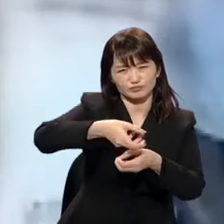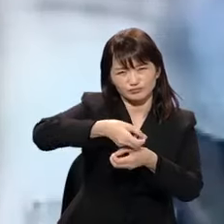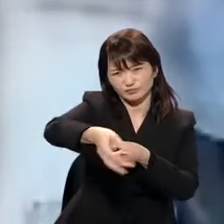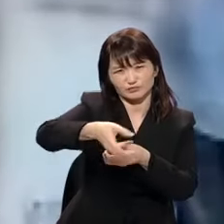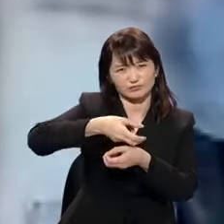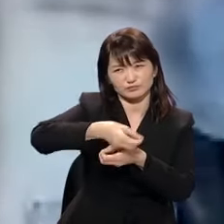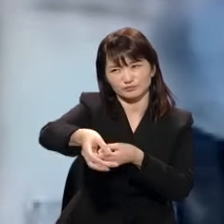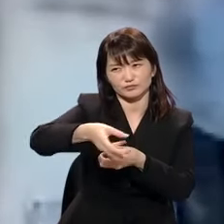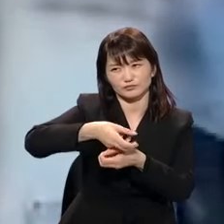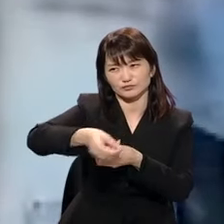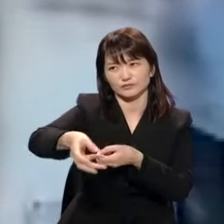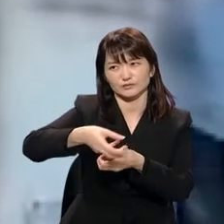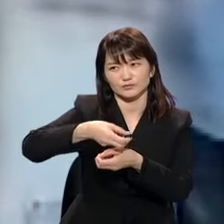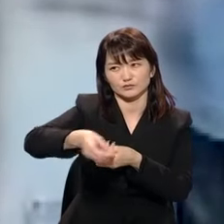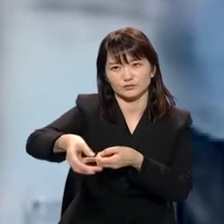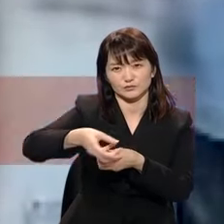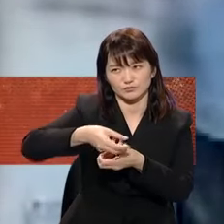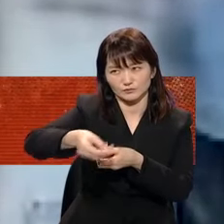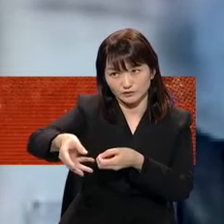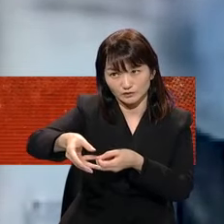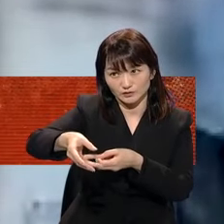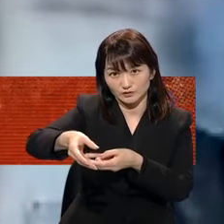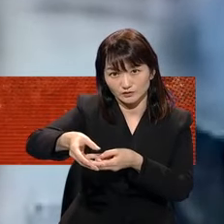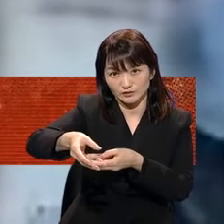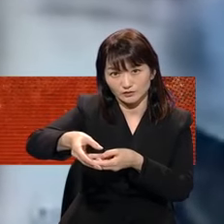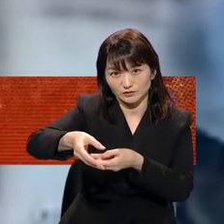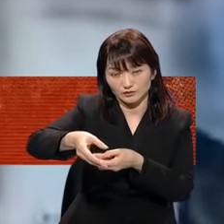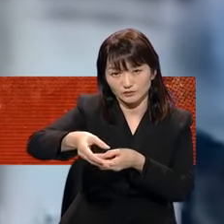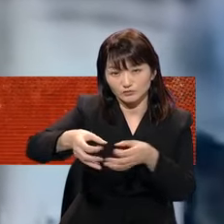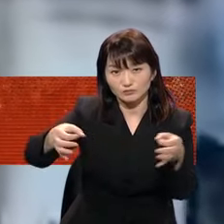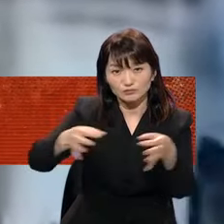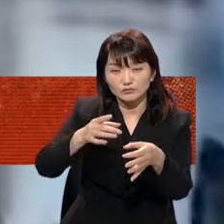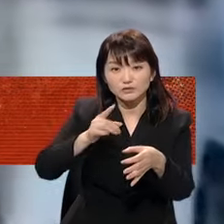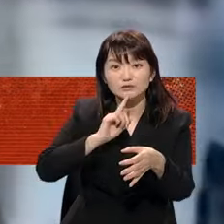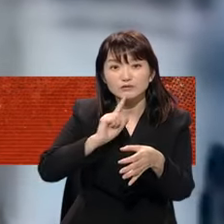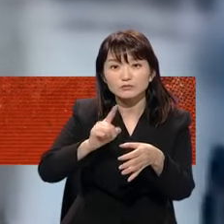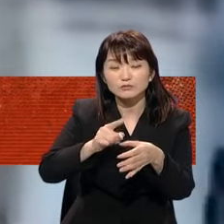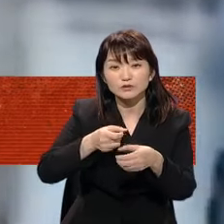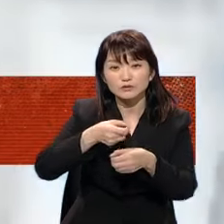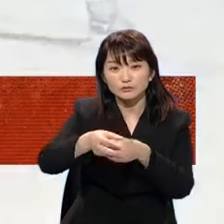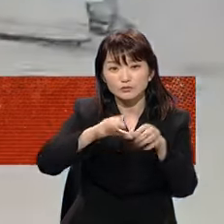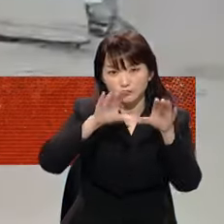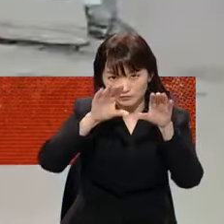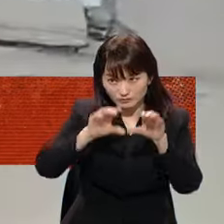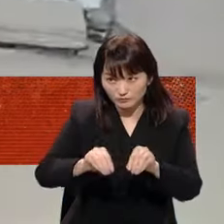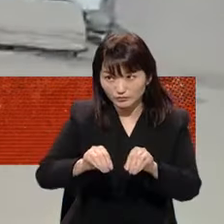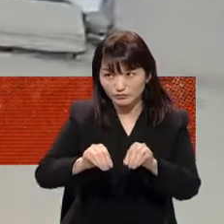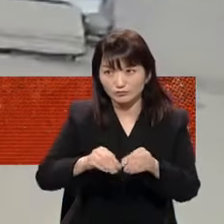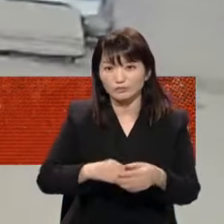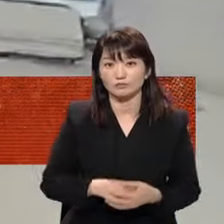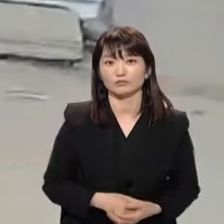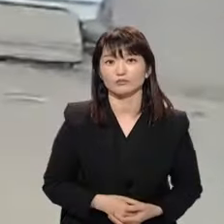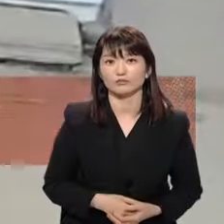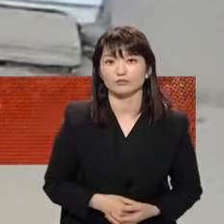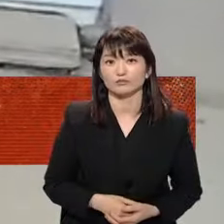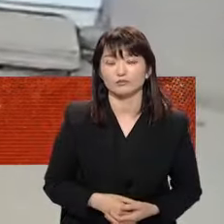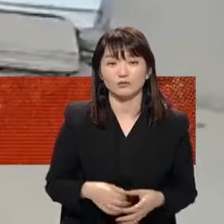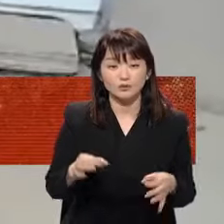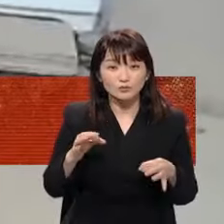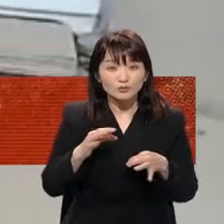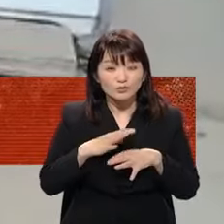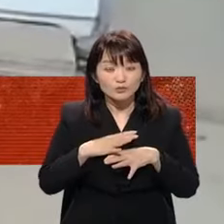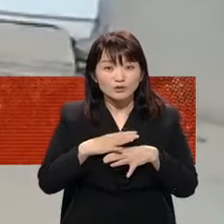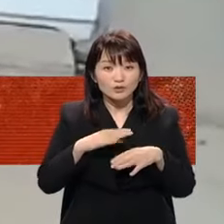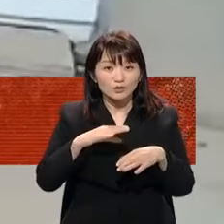속에서 물을 뿌렸습니다. 자, 단 1분 만에 불은 전부 사그라들었고요. 야, 대단하네. 놀랍고 무서울